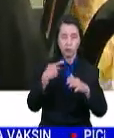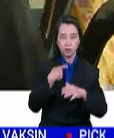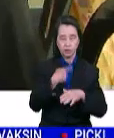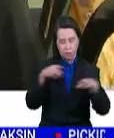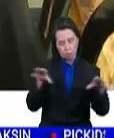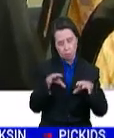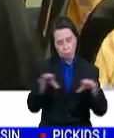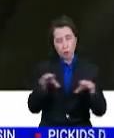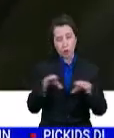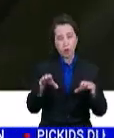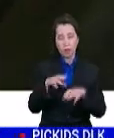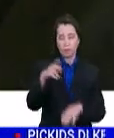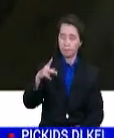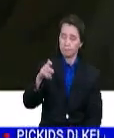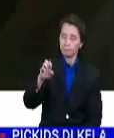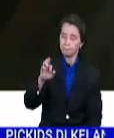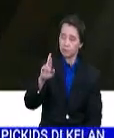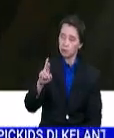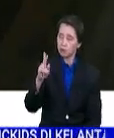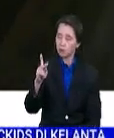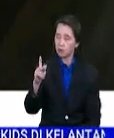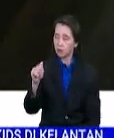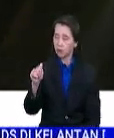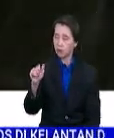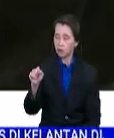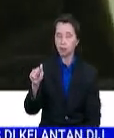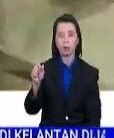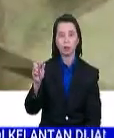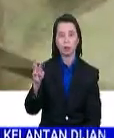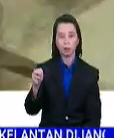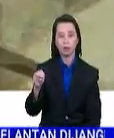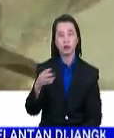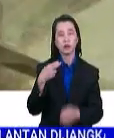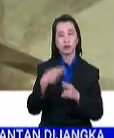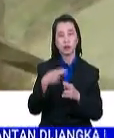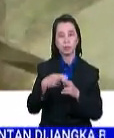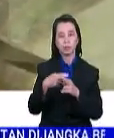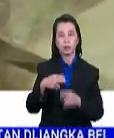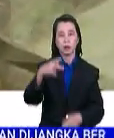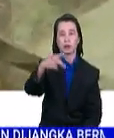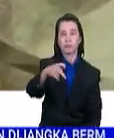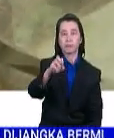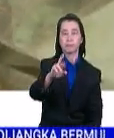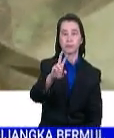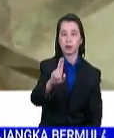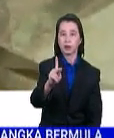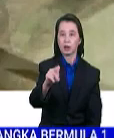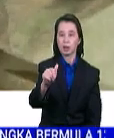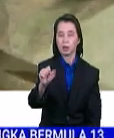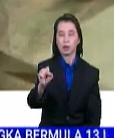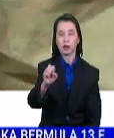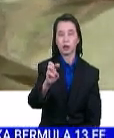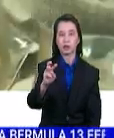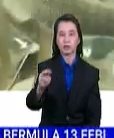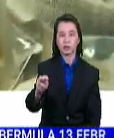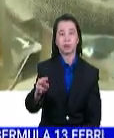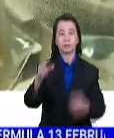buat perkasam ni yang saya namakan perkasam cikgu ni. Perkasam